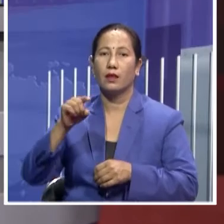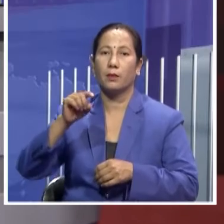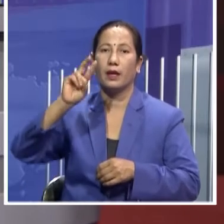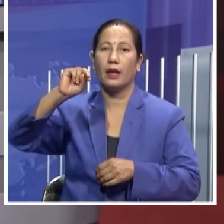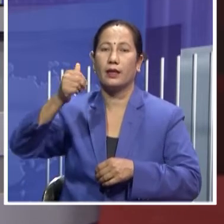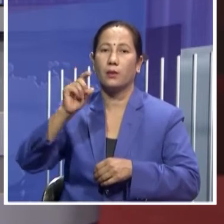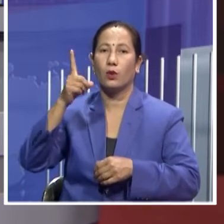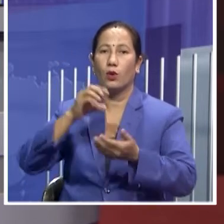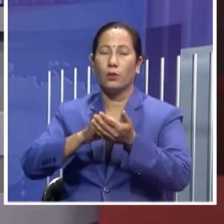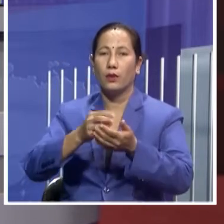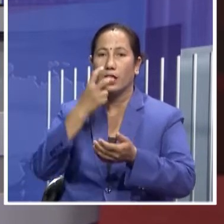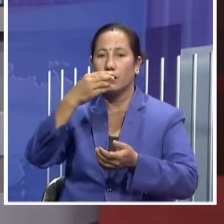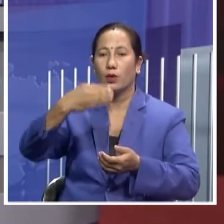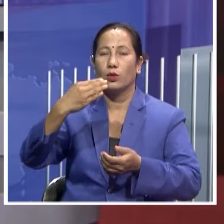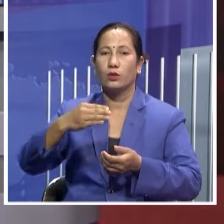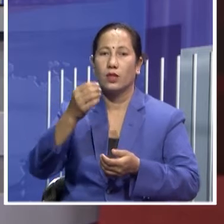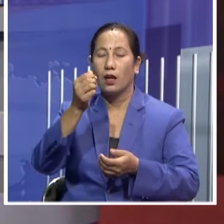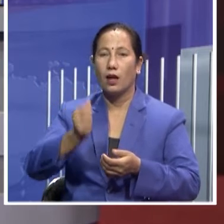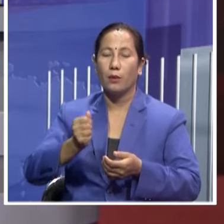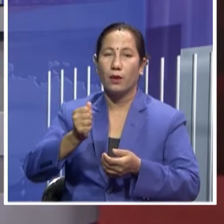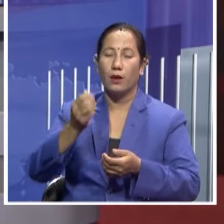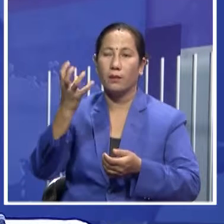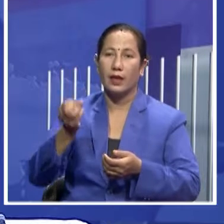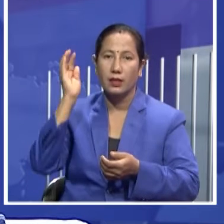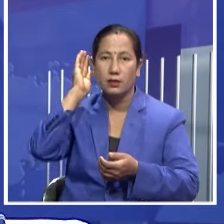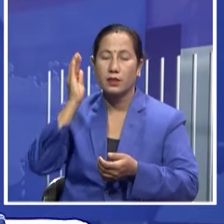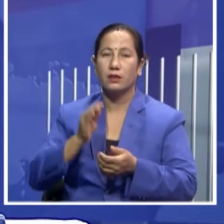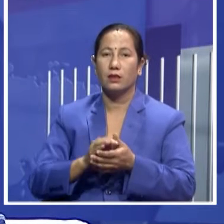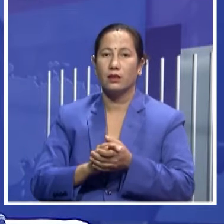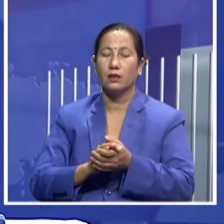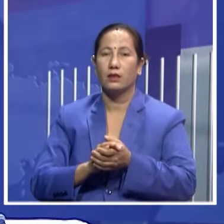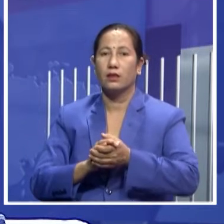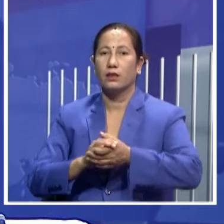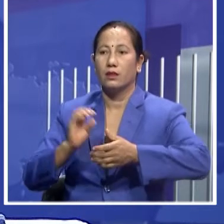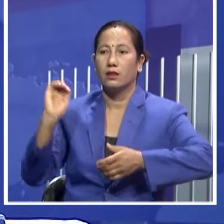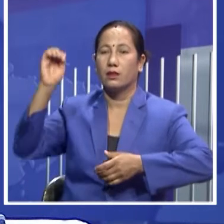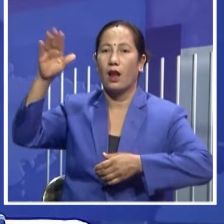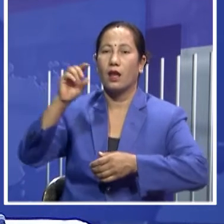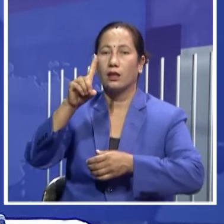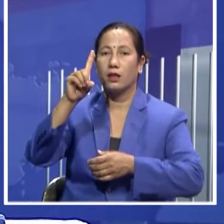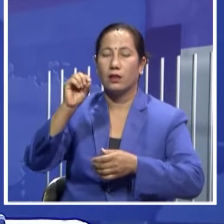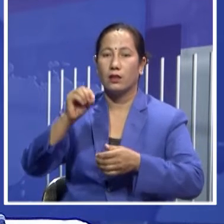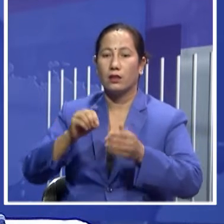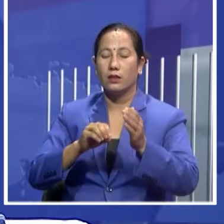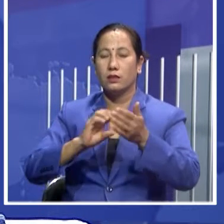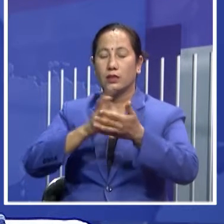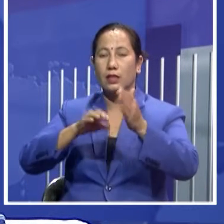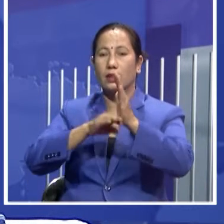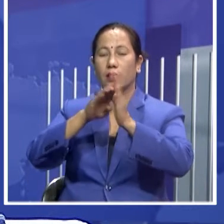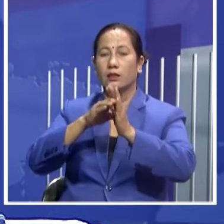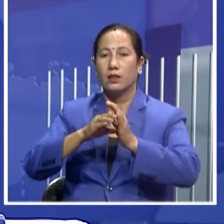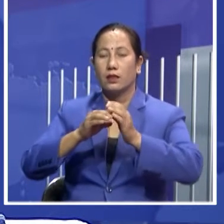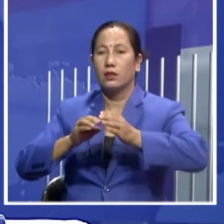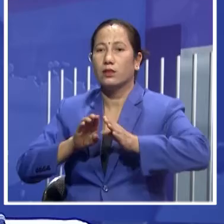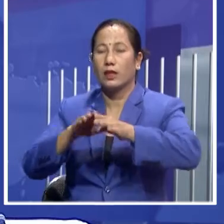तपाईँ एनटिभी कोहलपुर हेर्दै हुनुहुन्छ, अब बाँकी समाचार। सल्यानका 10 स्थानीय तहसँगको सहकार्यमा